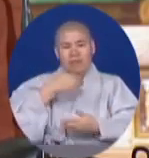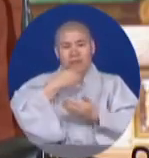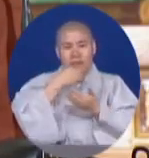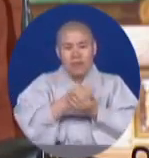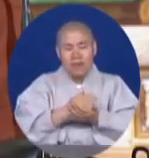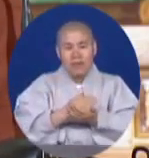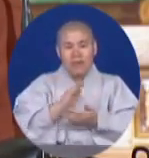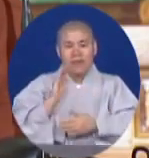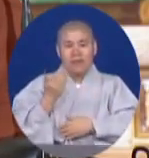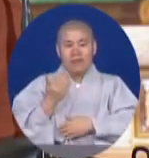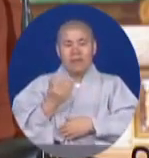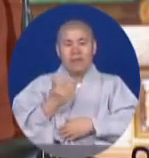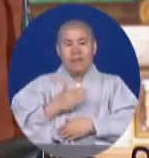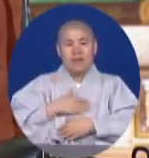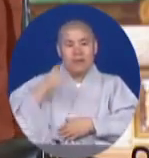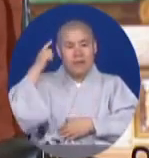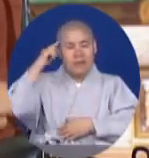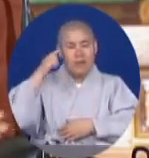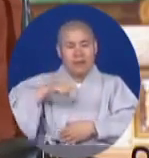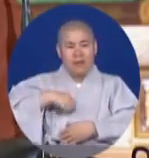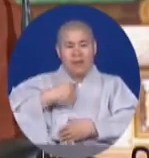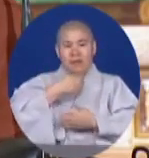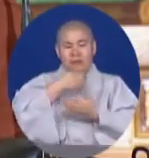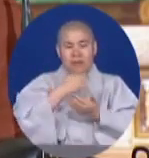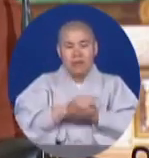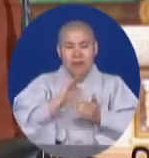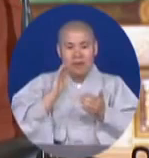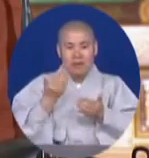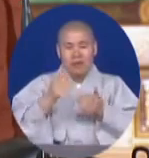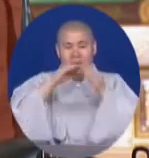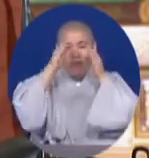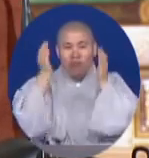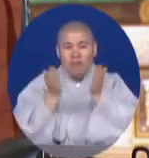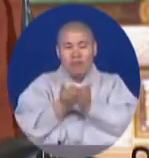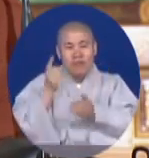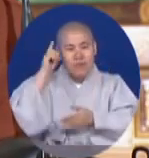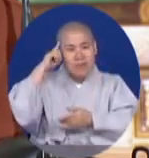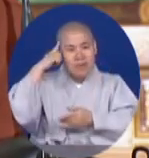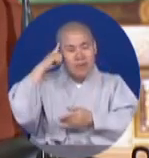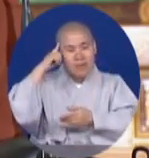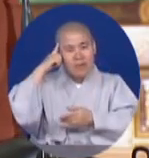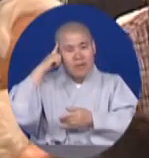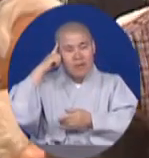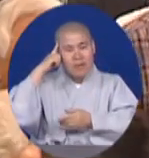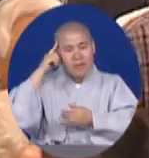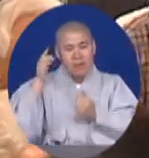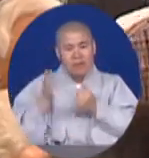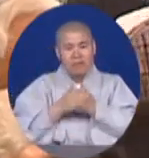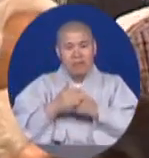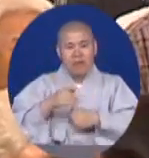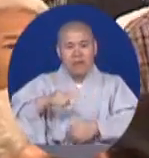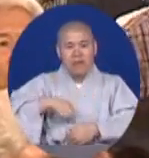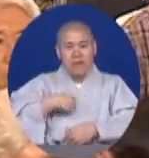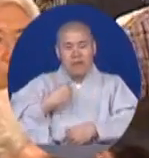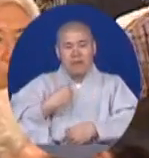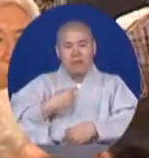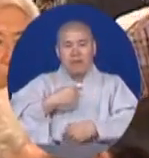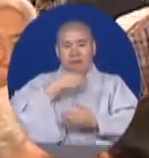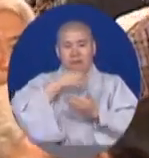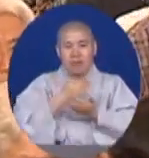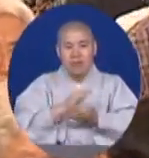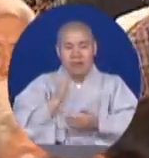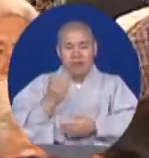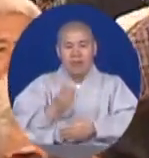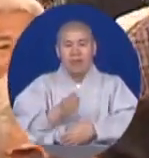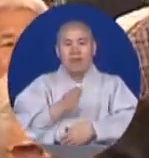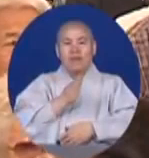자기 인식에 자기가 속아버리는 게 전부 그렇습니다. 이게 자기 생각에 자기가 속는 거예요. 그걸 바로